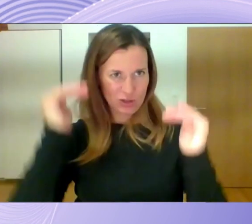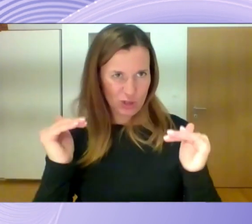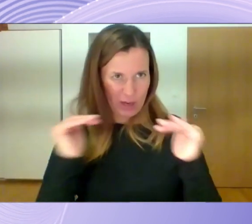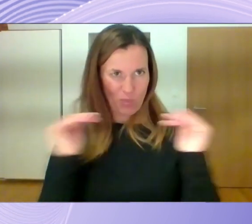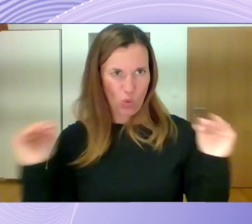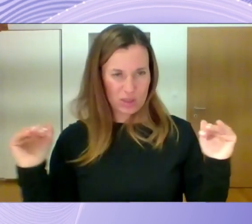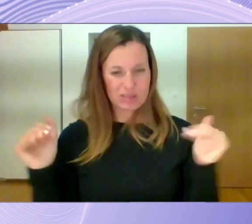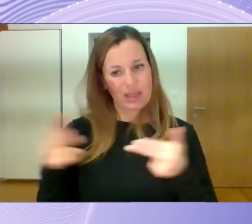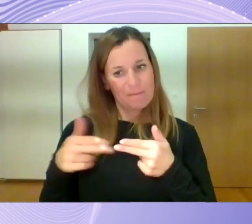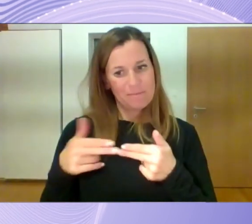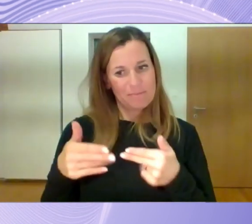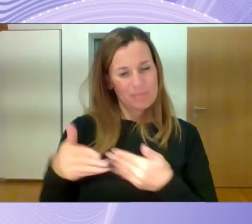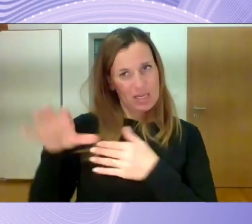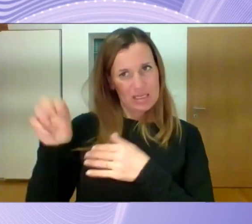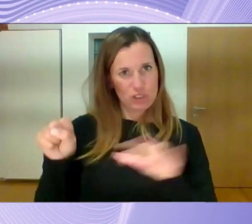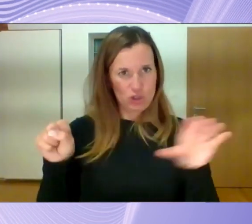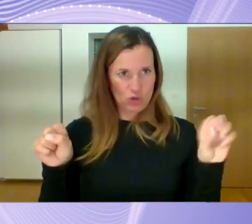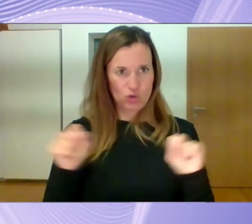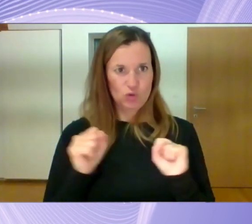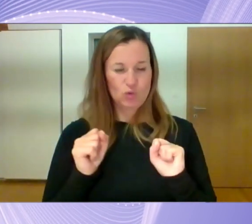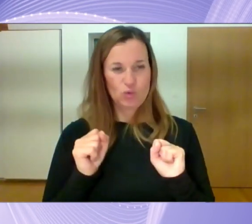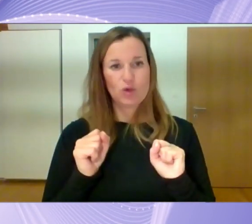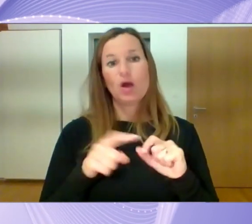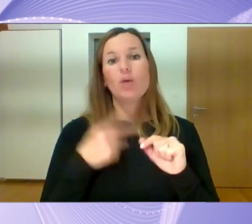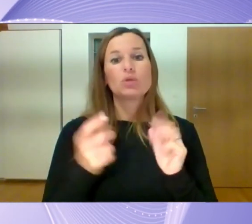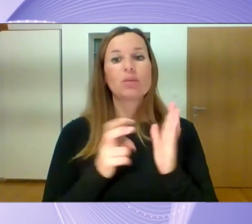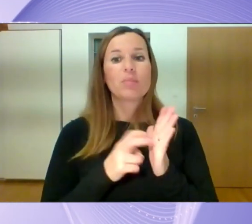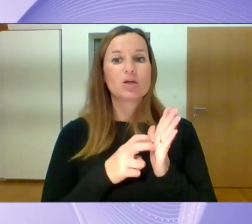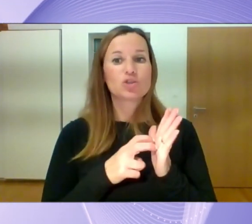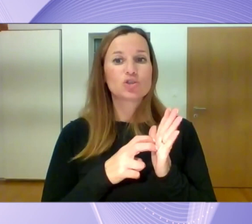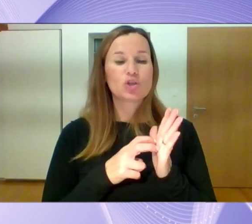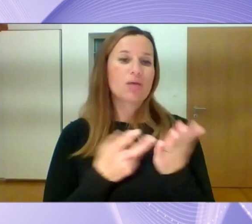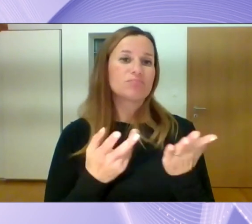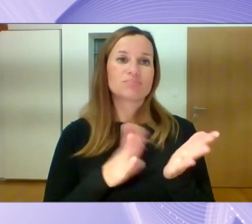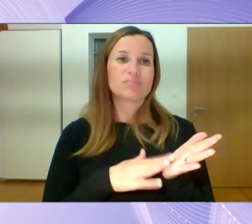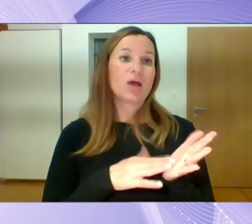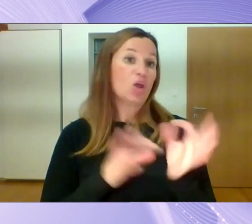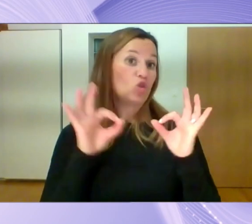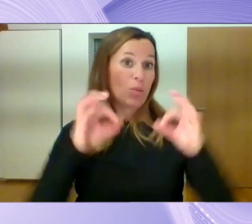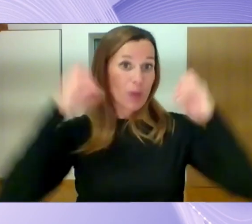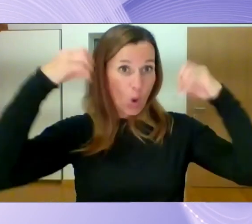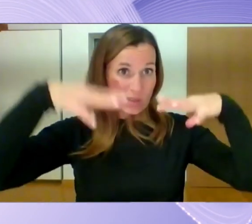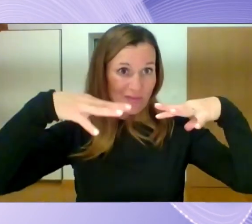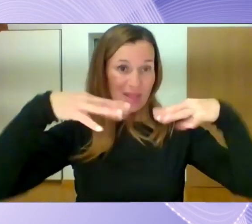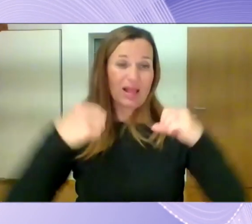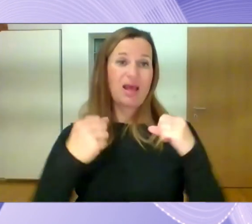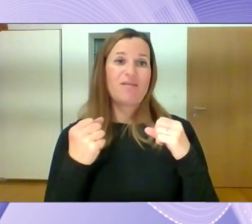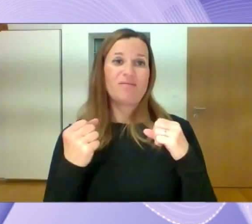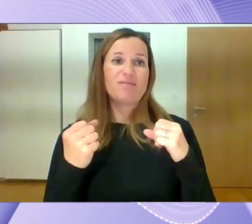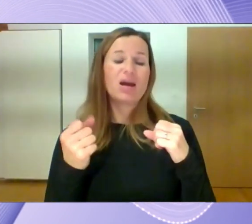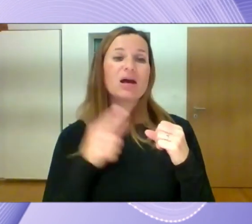Potem so pa stvari, ki jih bi prej lahko že omenila, kot so dobra osvetljava, pa to, da se umakne